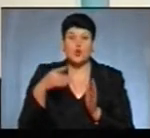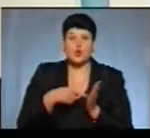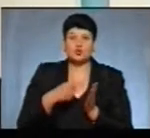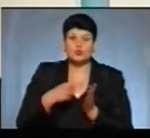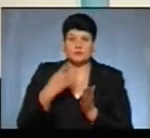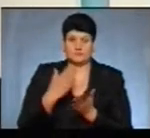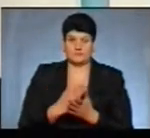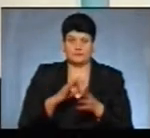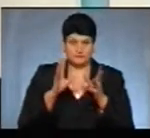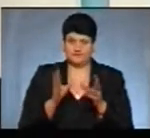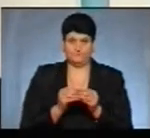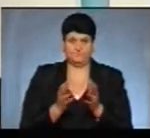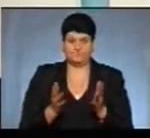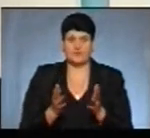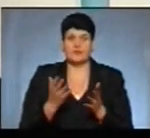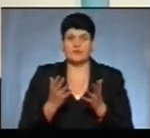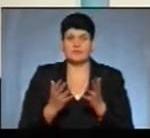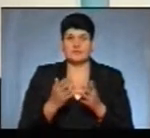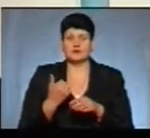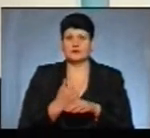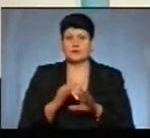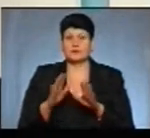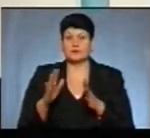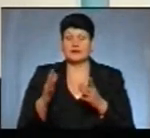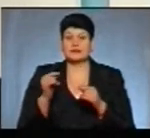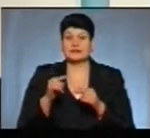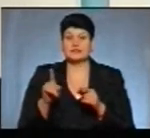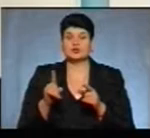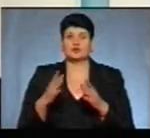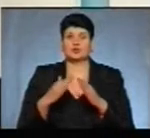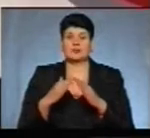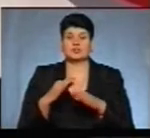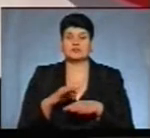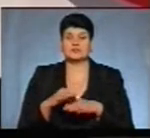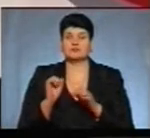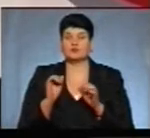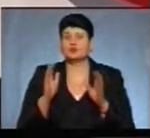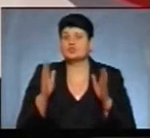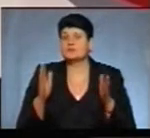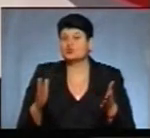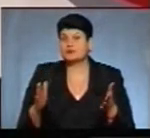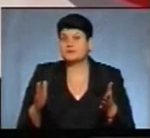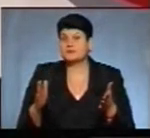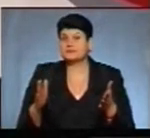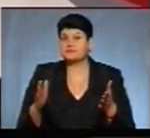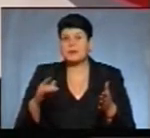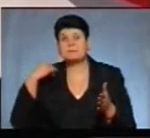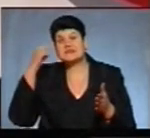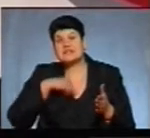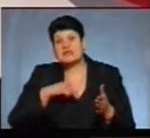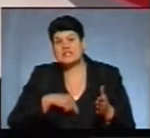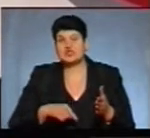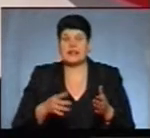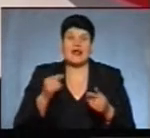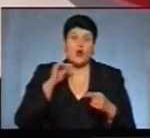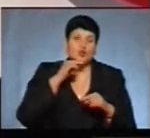об'ємний. Але основні моменти є ті, що домашнє насильство може бути психічне, економічне, так.